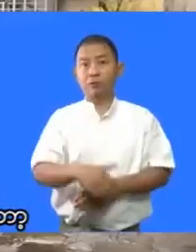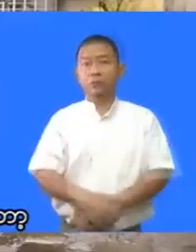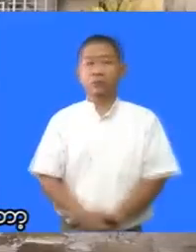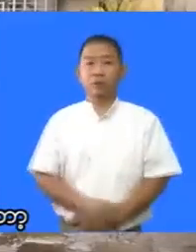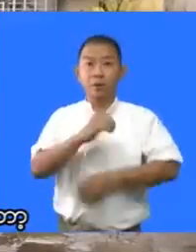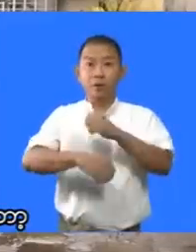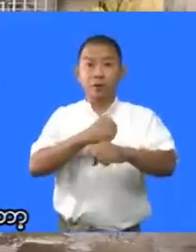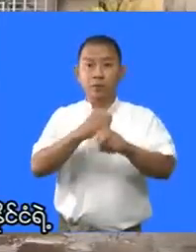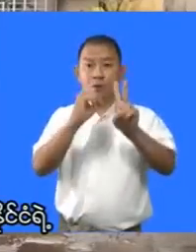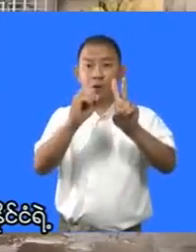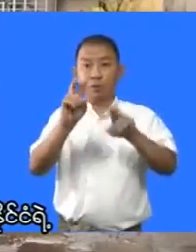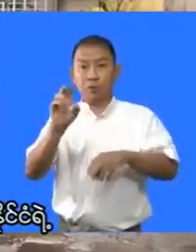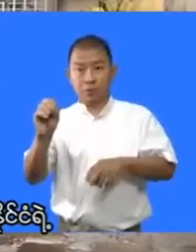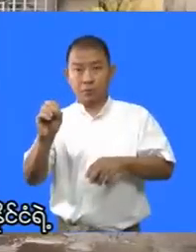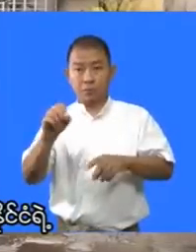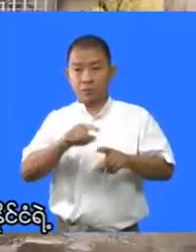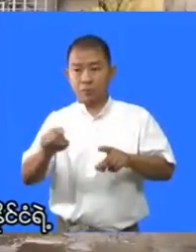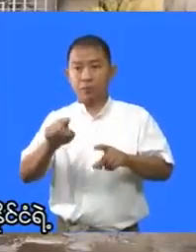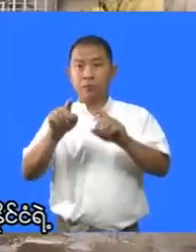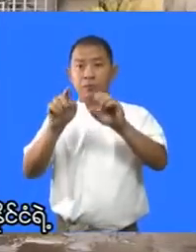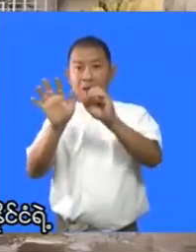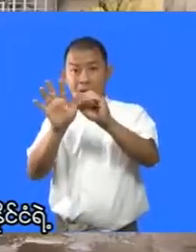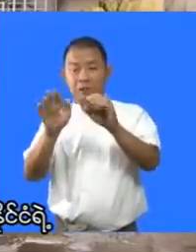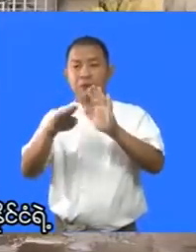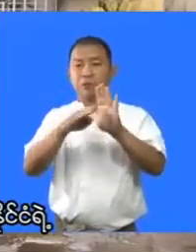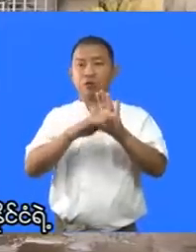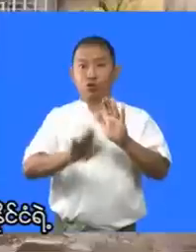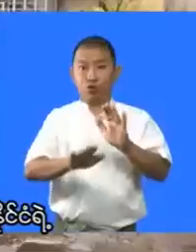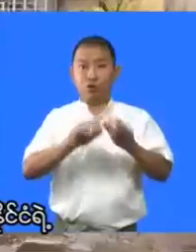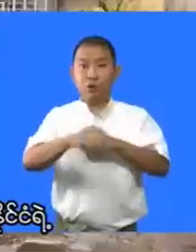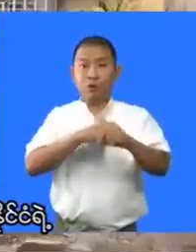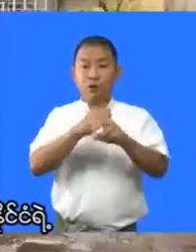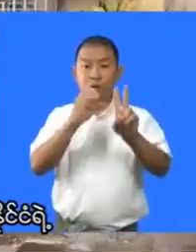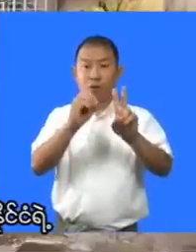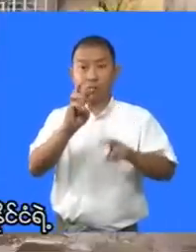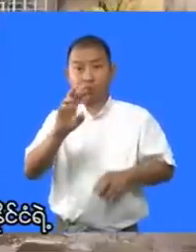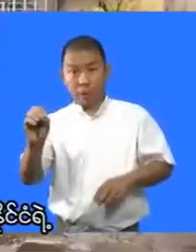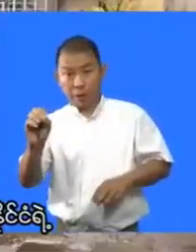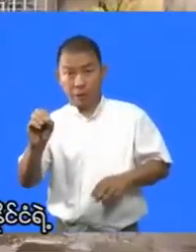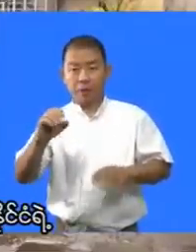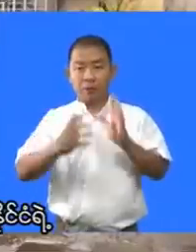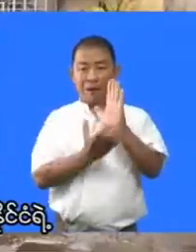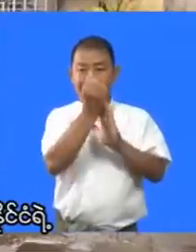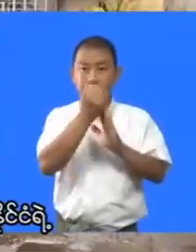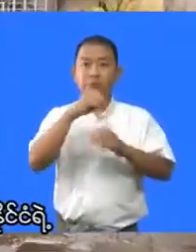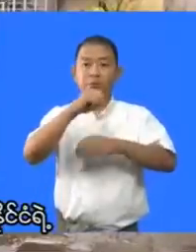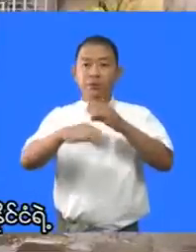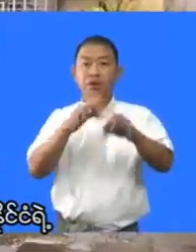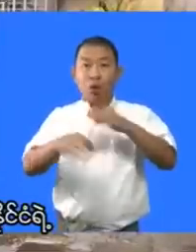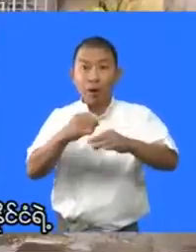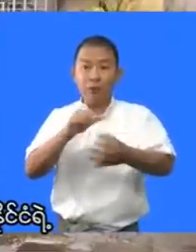မယ်ပြီးတော့2020ကနေတော့2030 2050မှာရှိတယ်ကျမတို့2030မှာဒီ national planning ကနေ